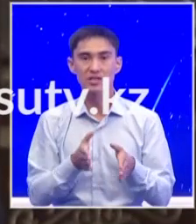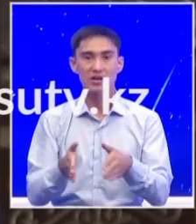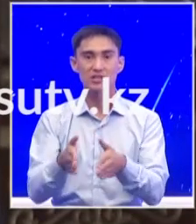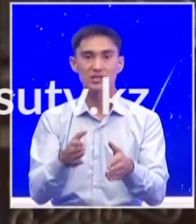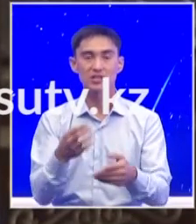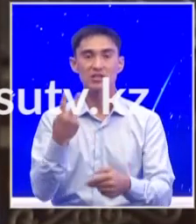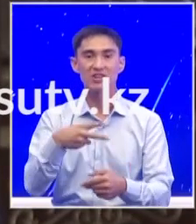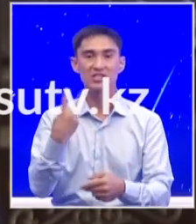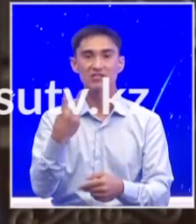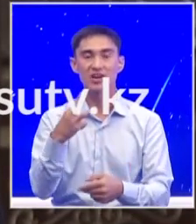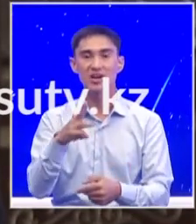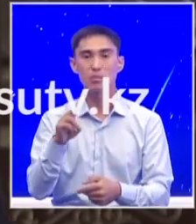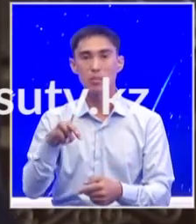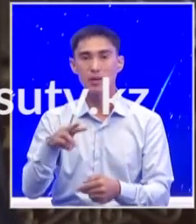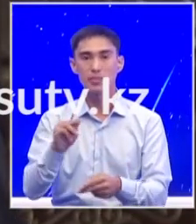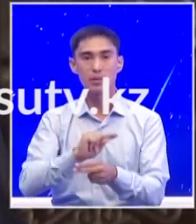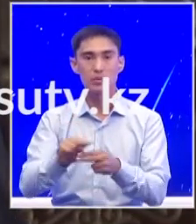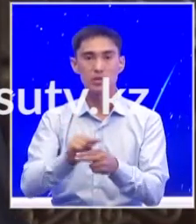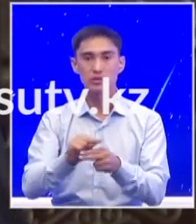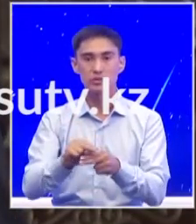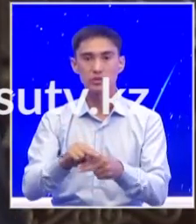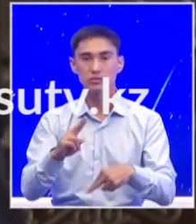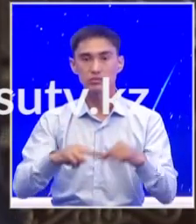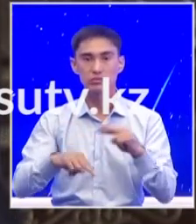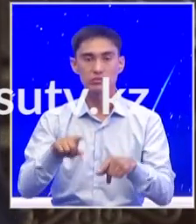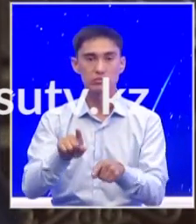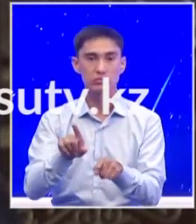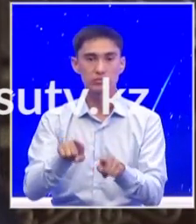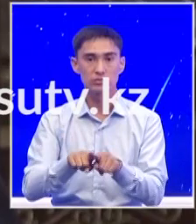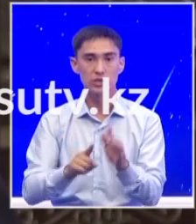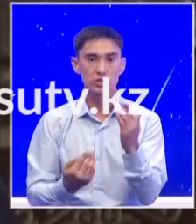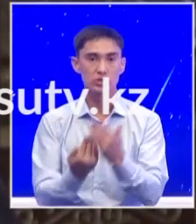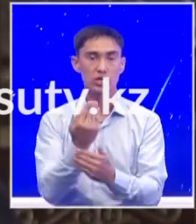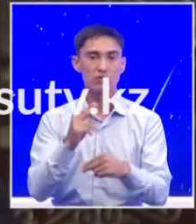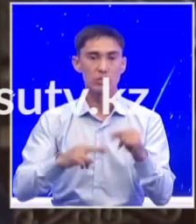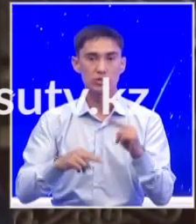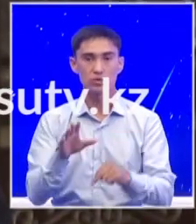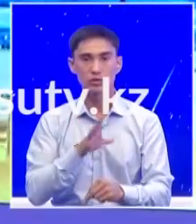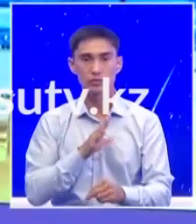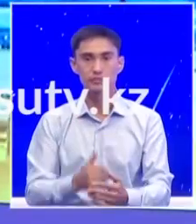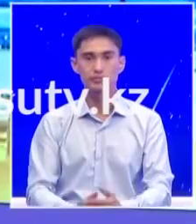около 22 километров капитально отреконструированы и заново построены.